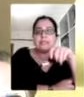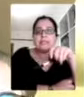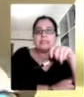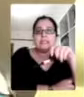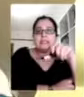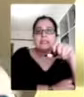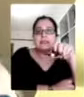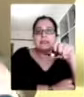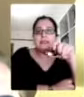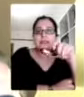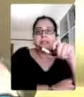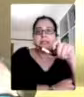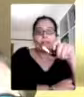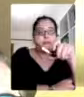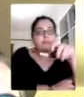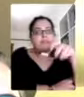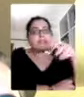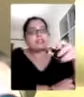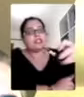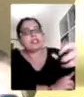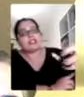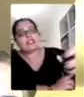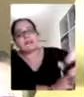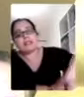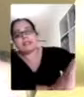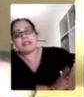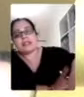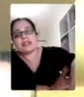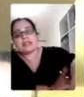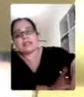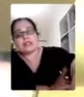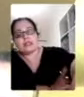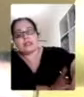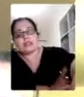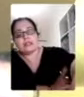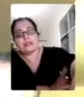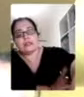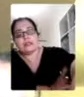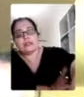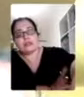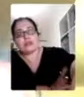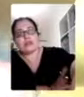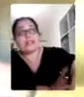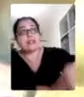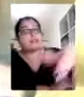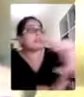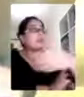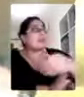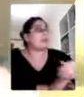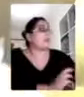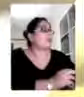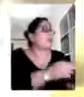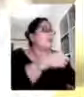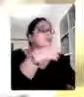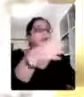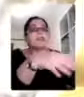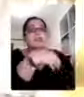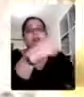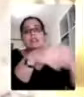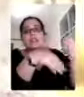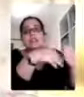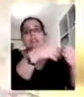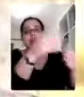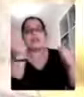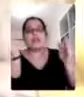açıkçası. Kullanıp da memnun İçim olan var. Açık olsun diyelim de. hızıyla alakalı olabilir bu tüketim hızıyla alakalı olabilir. Çok